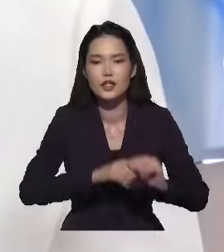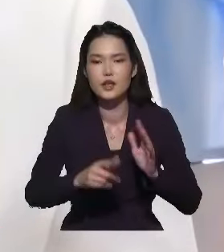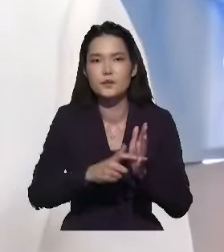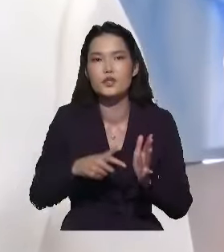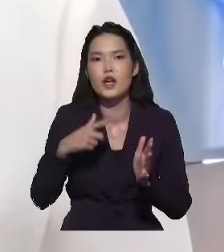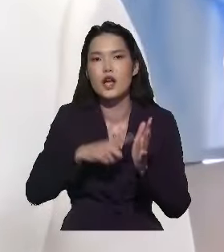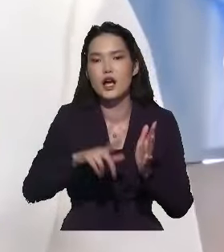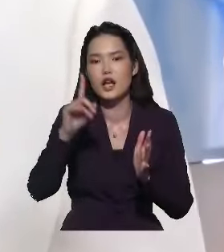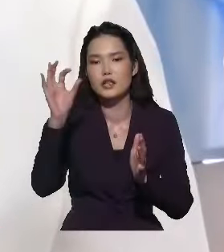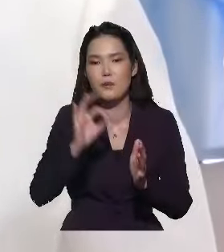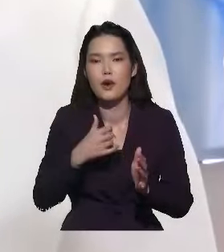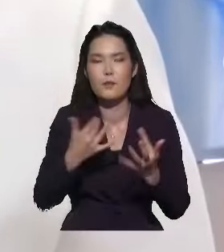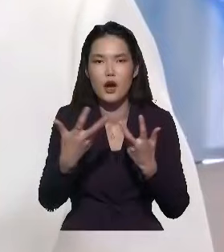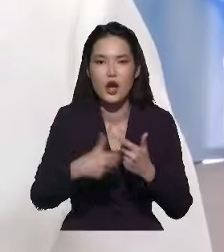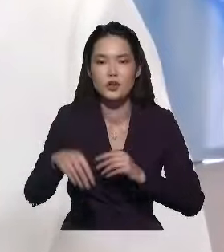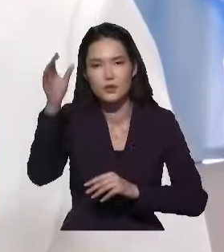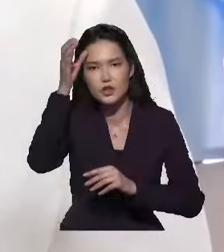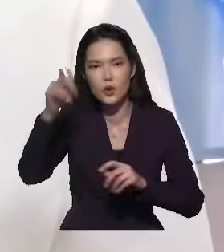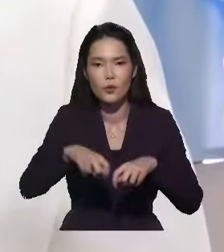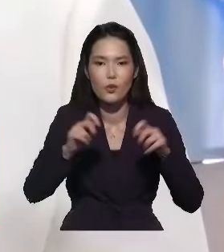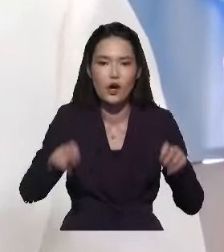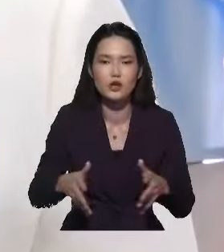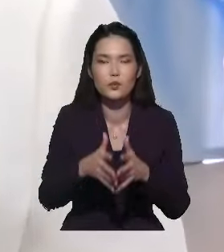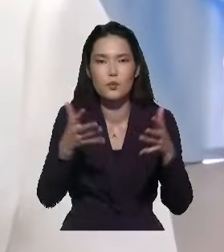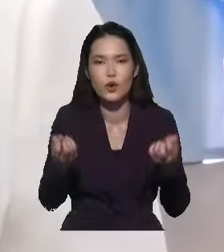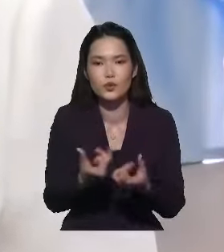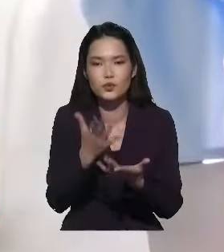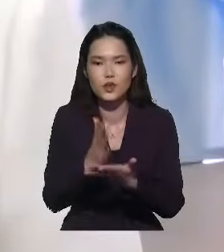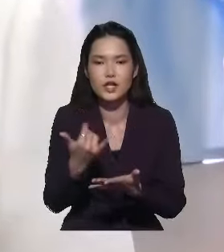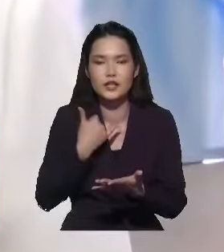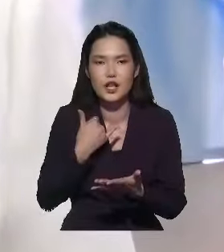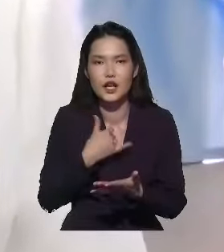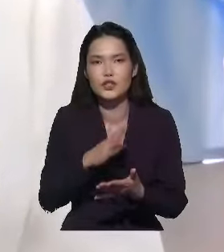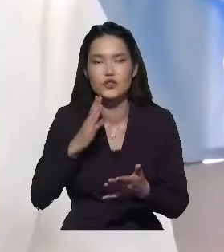51%. Я считаю, что в научных открытиях особенно велика заслуга наших ученых-женщин.